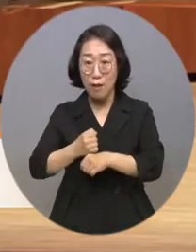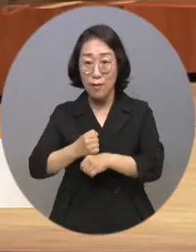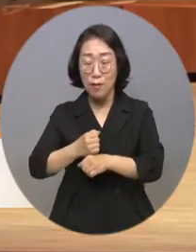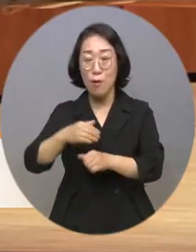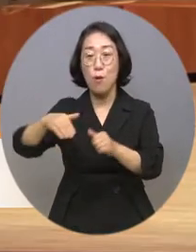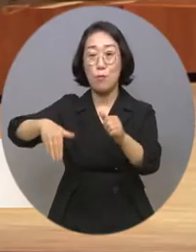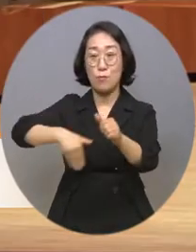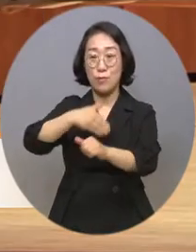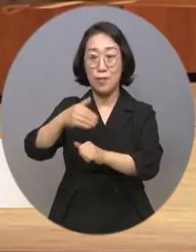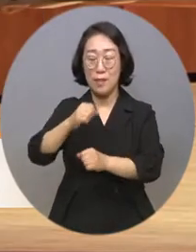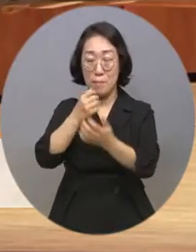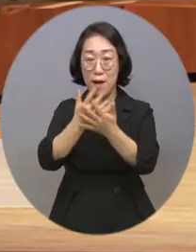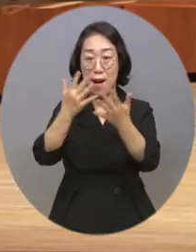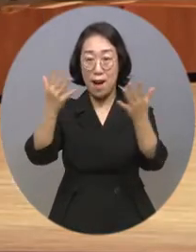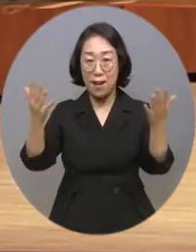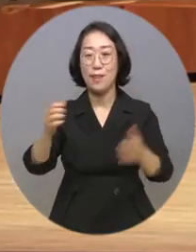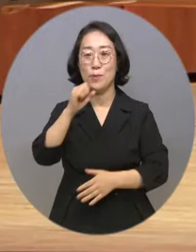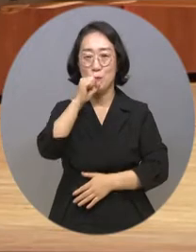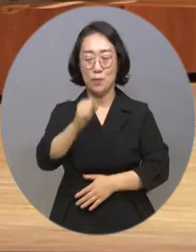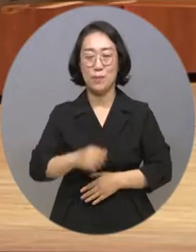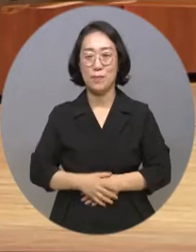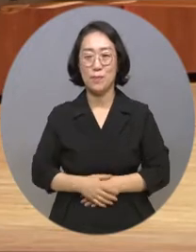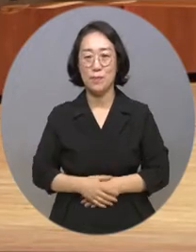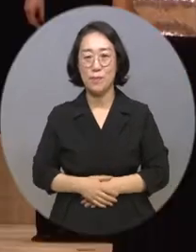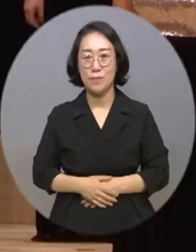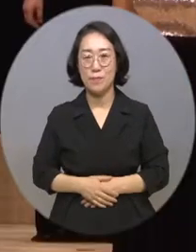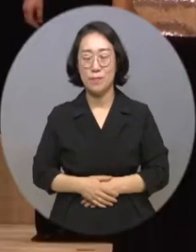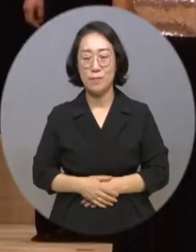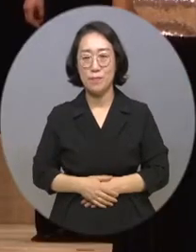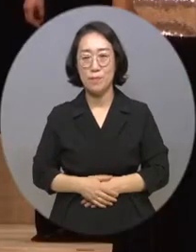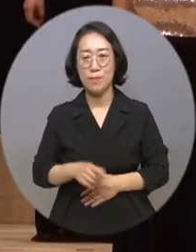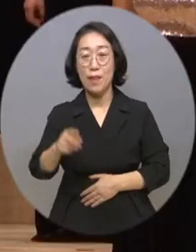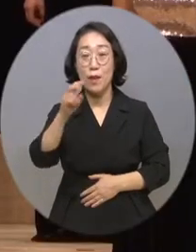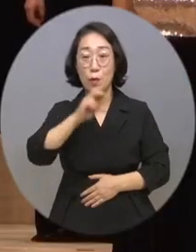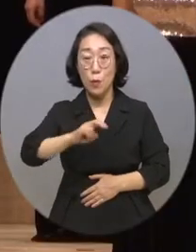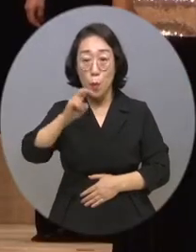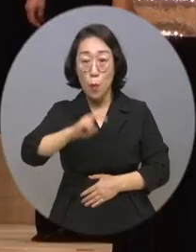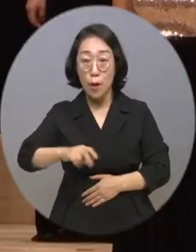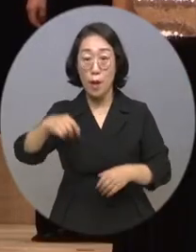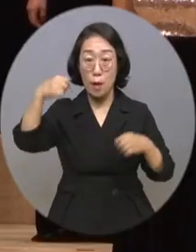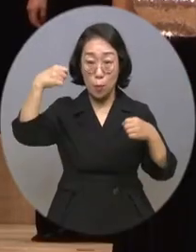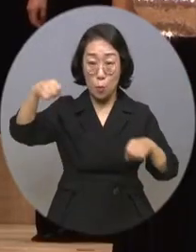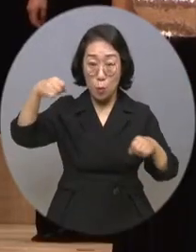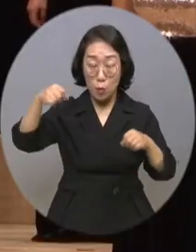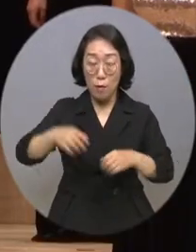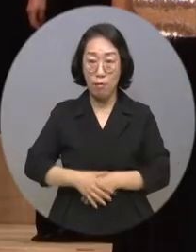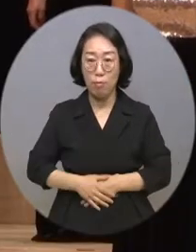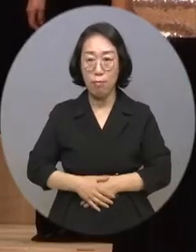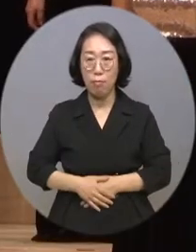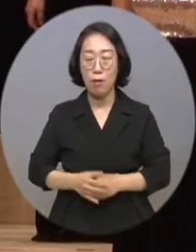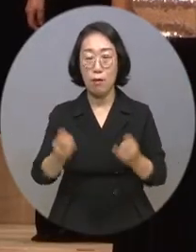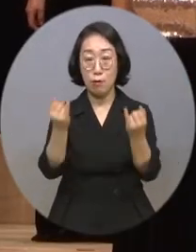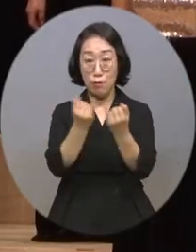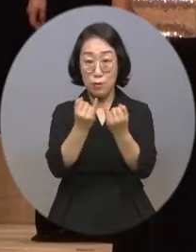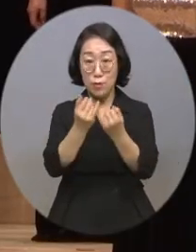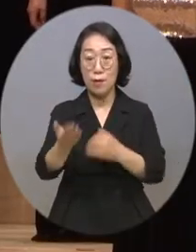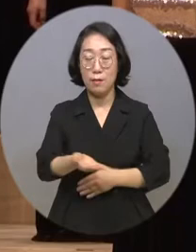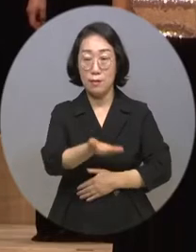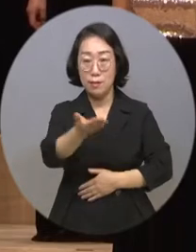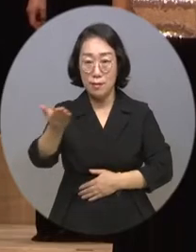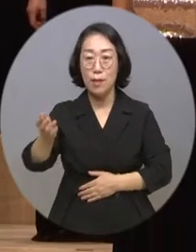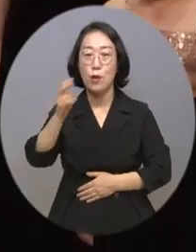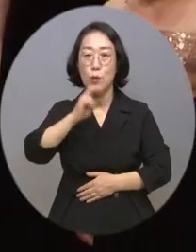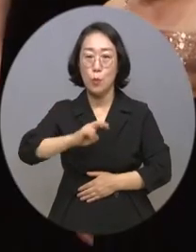분위기가 한층 더 밝아집니다. 이번 행사에서는 그동안 갈고 닦은 지역의 여성 단원들이 합창을